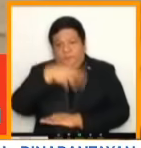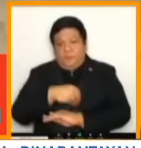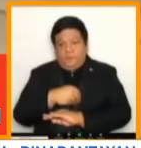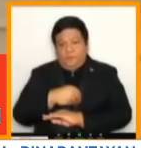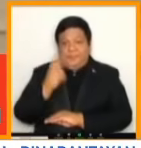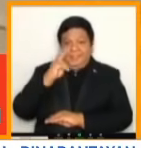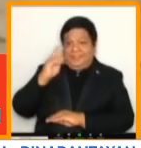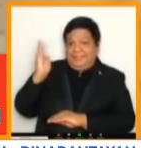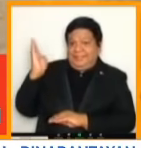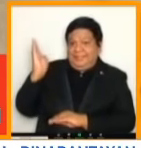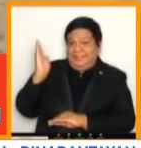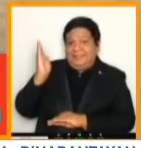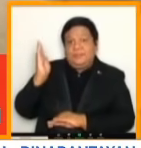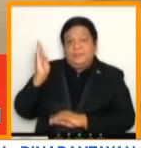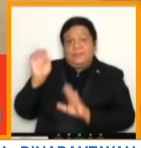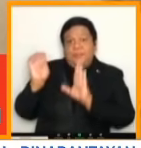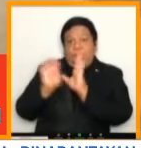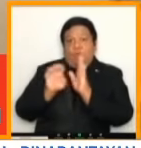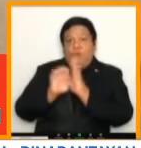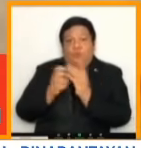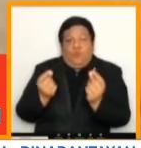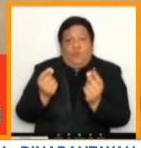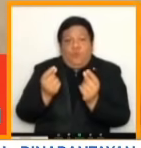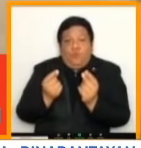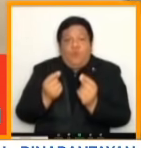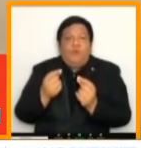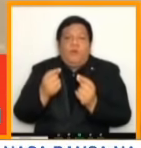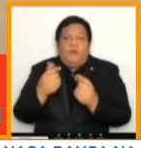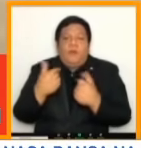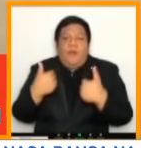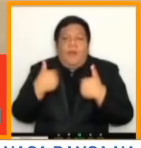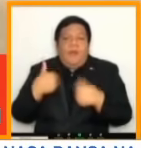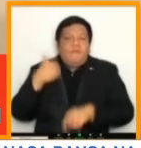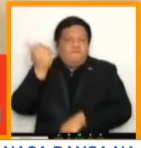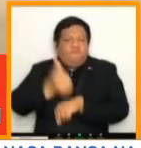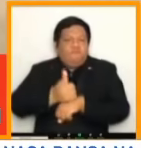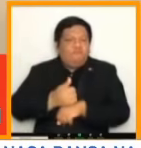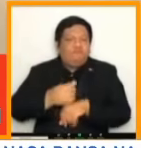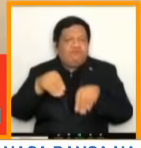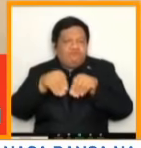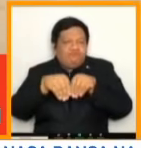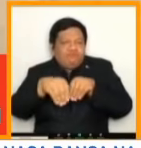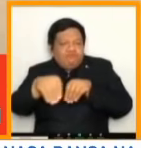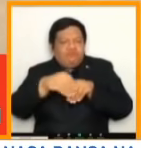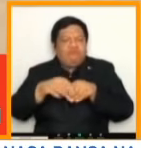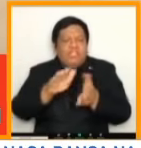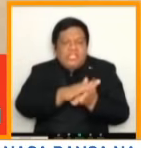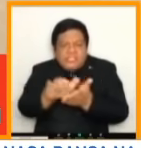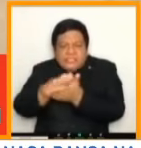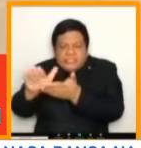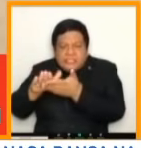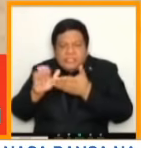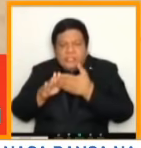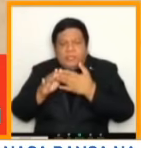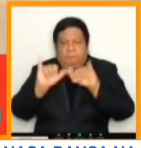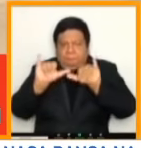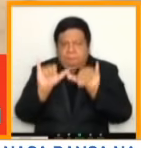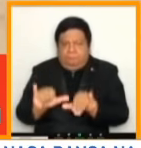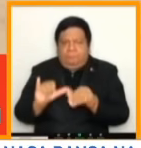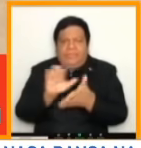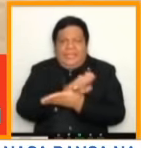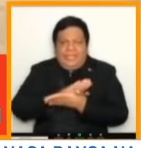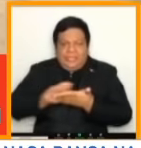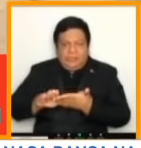kanilang undertaking. Magkakaroon ng pocket garden dito sa mga espasyo rito, lilinisin at tapananatilihing maayos ito. Ito yung isa sa